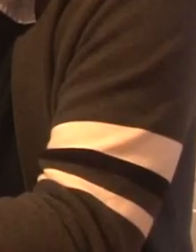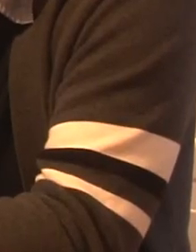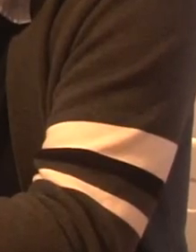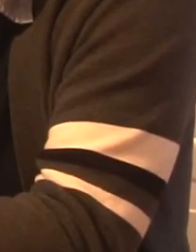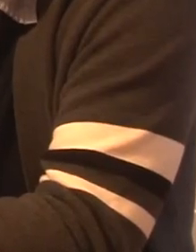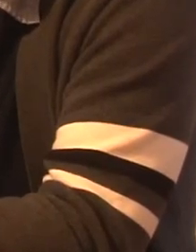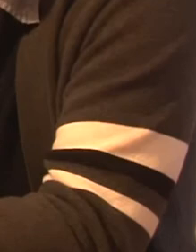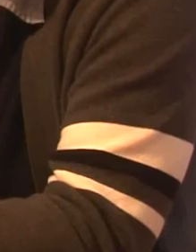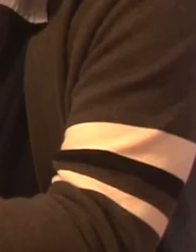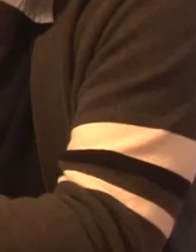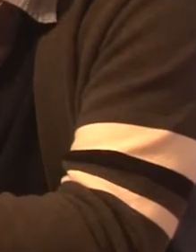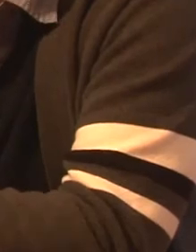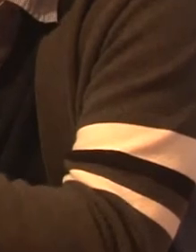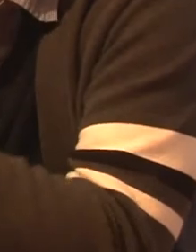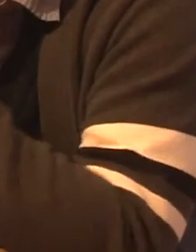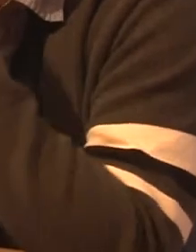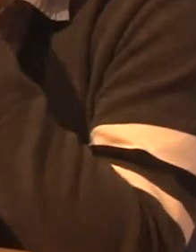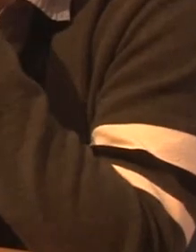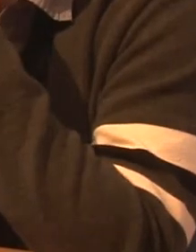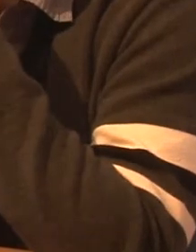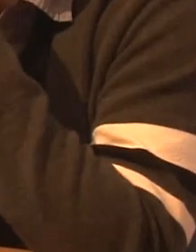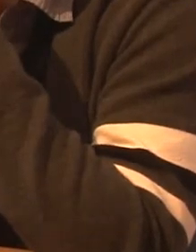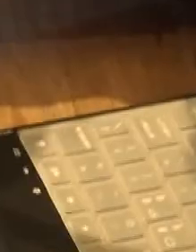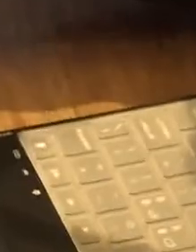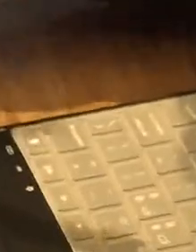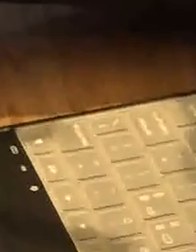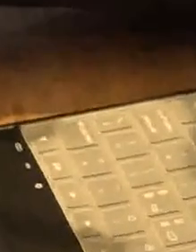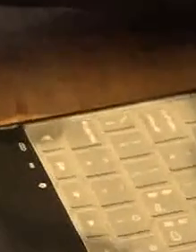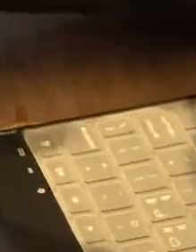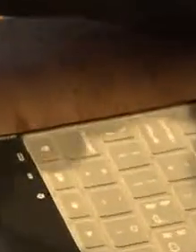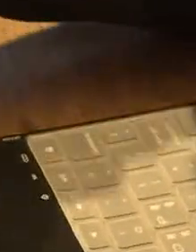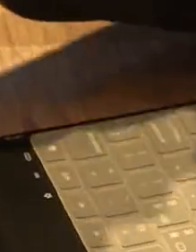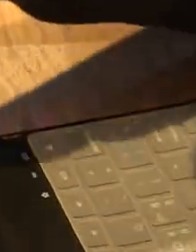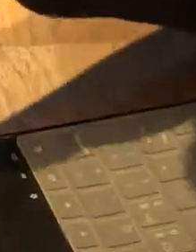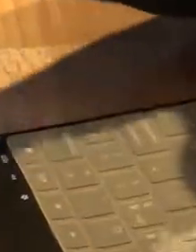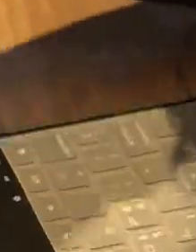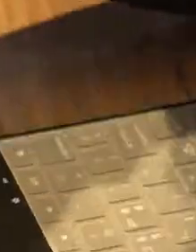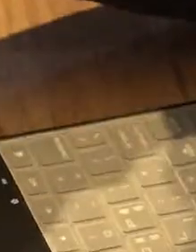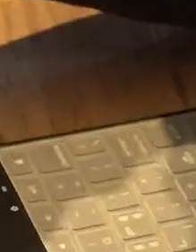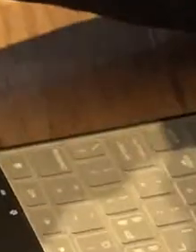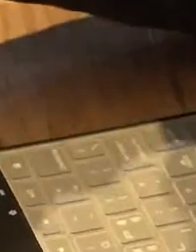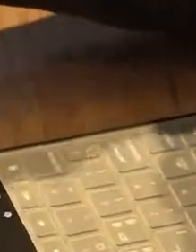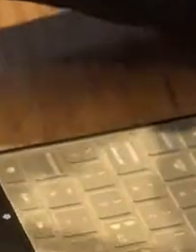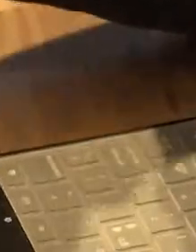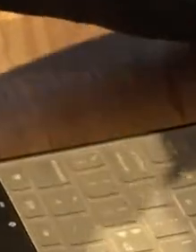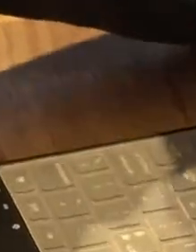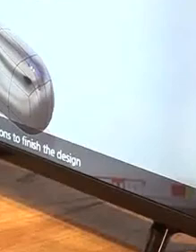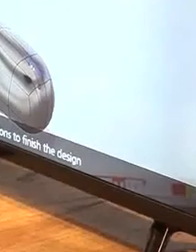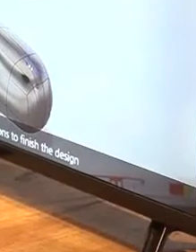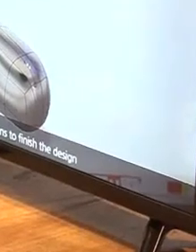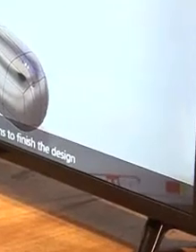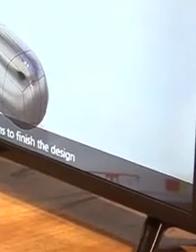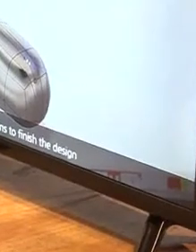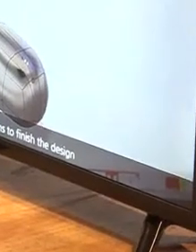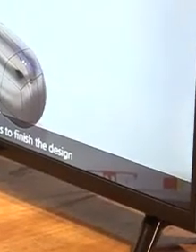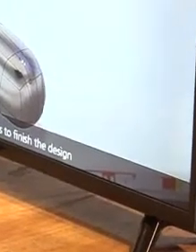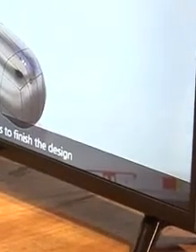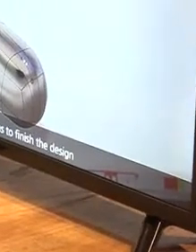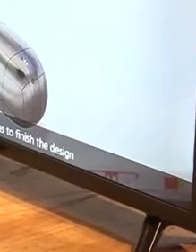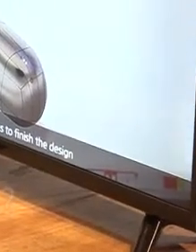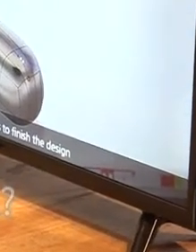이건 가정에서 하기에는 이게 이제 그게 모르지 않게 나오고 있다는 점에서 약간 운정원은 항상